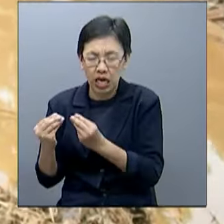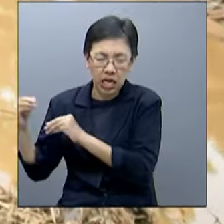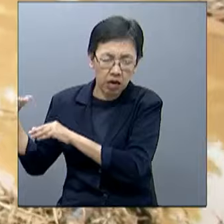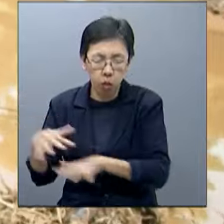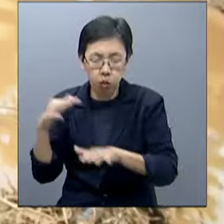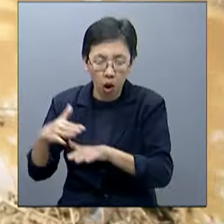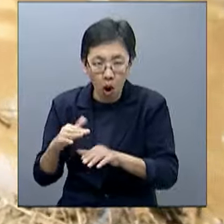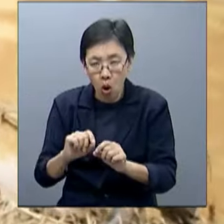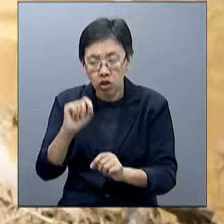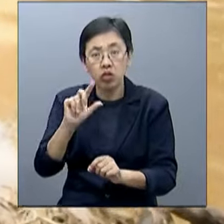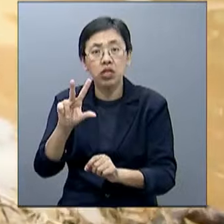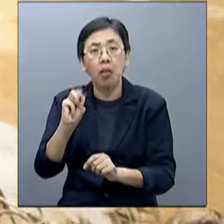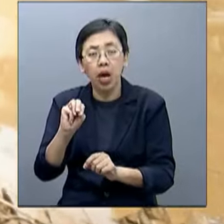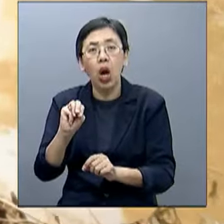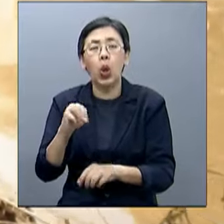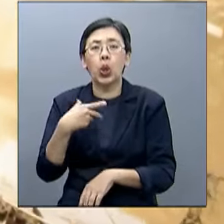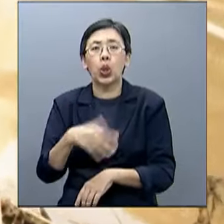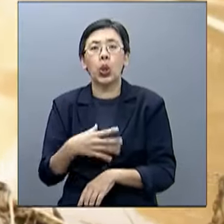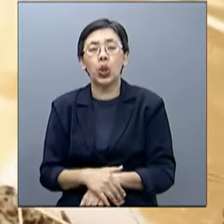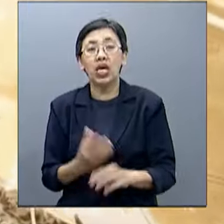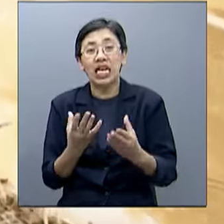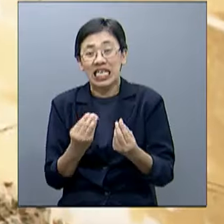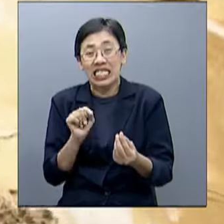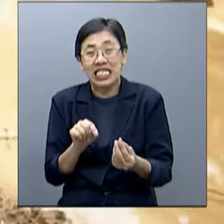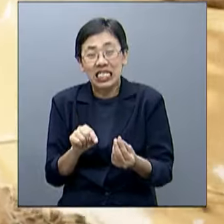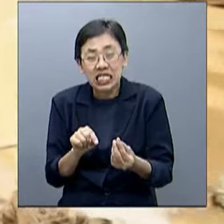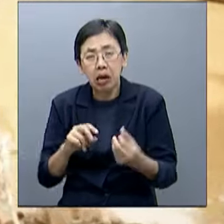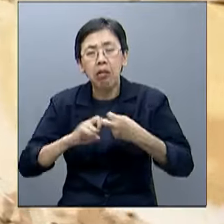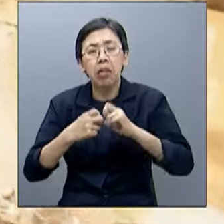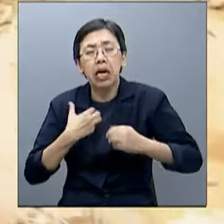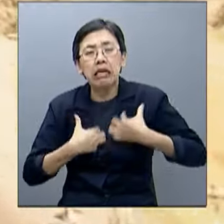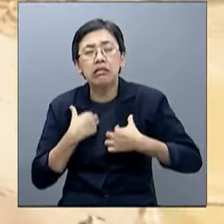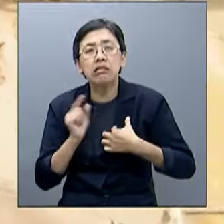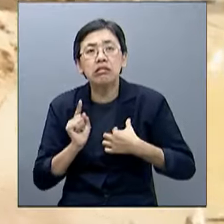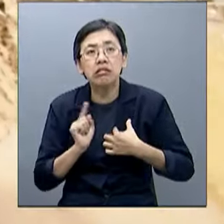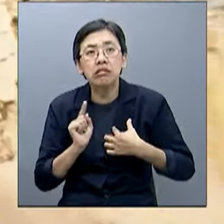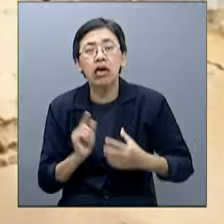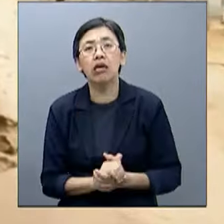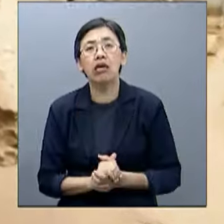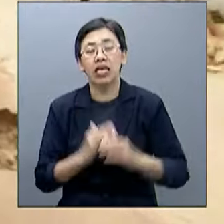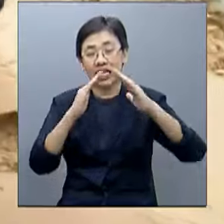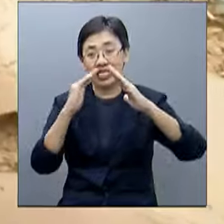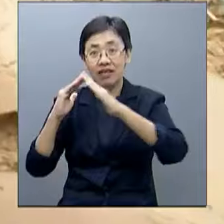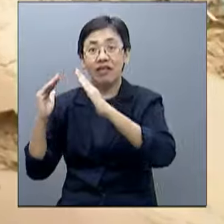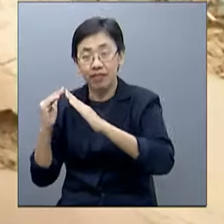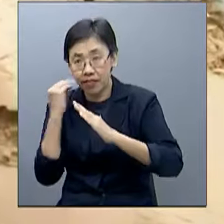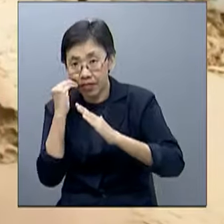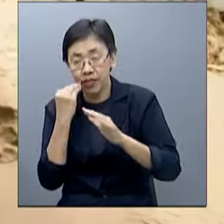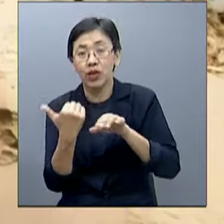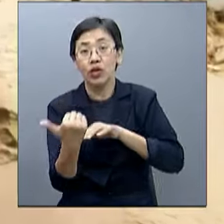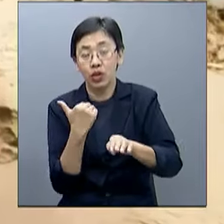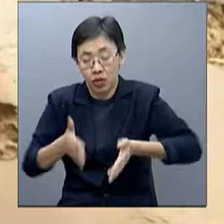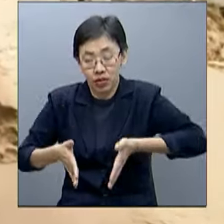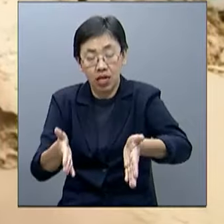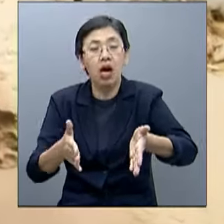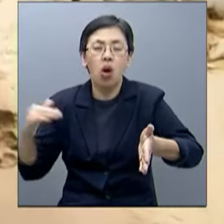ประมาณ3เมตรทีเดียวครับโคลนที่เห็นอยู่นี้นะครับไม่ได้ส่งผลกระทบเฉพาะตัวโครงสร้างถนนในชุมชนเท่านั้นนะ